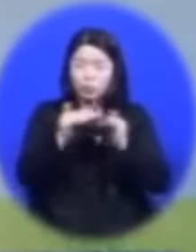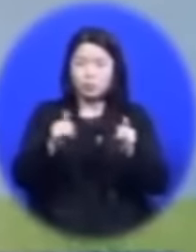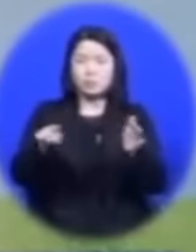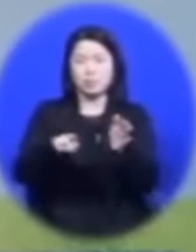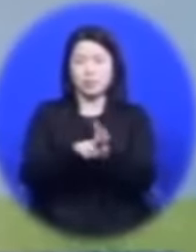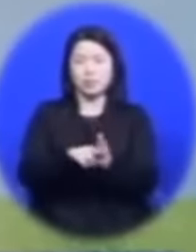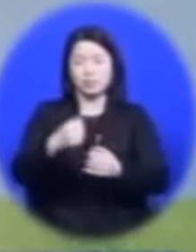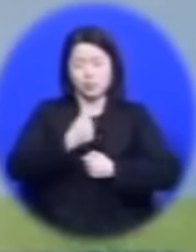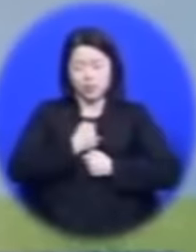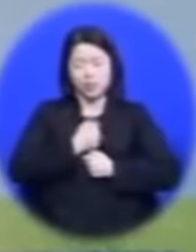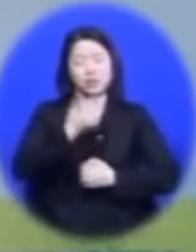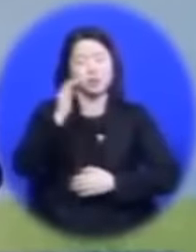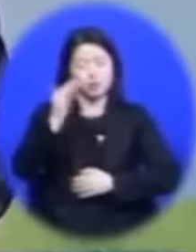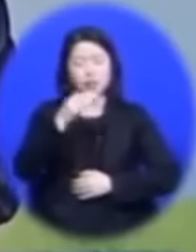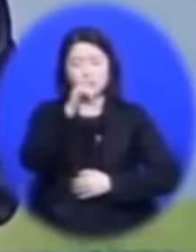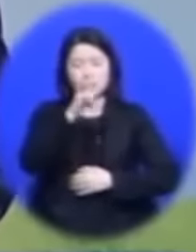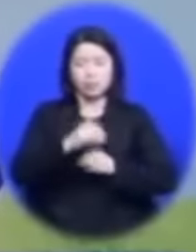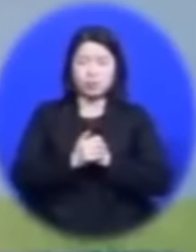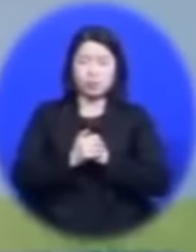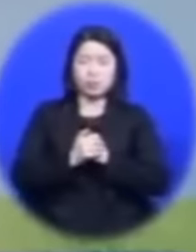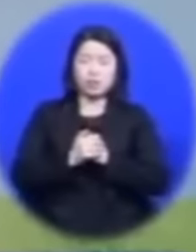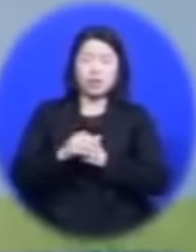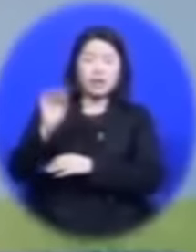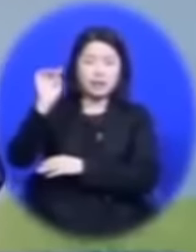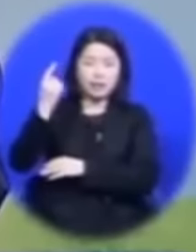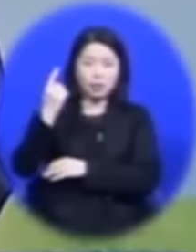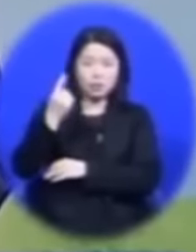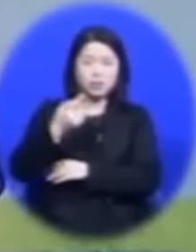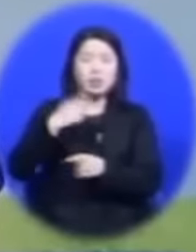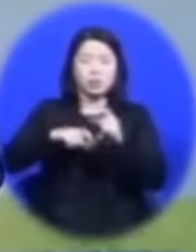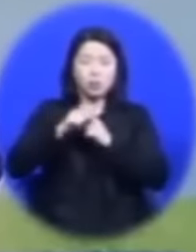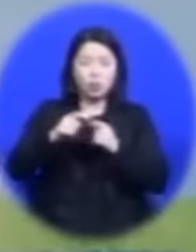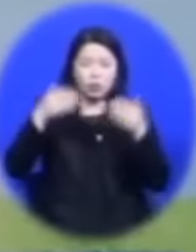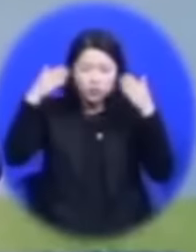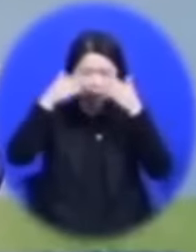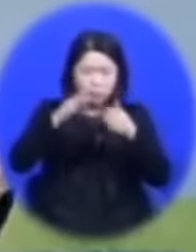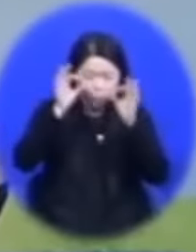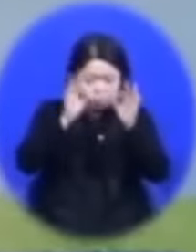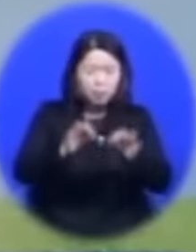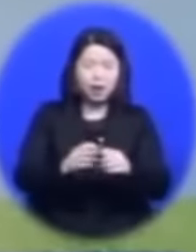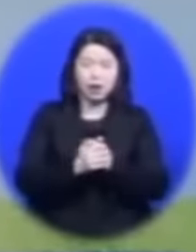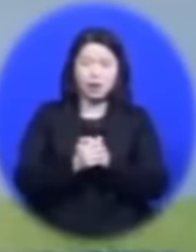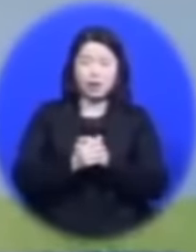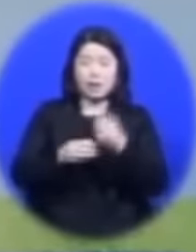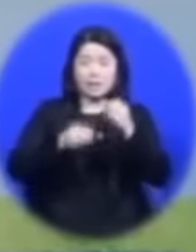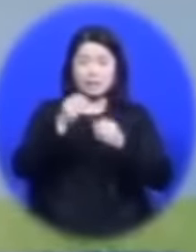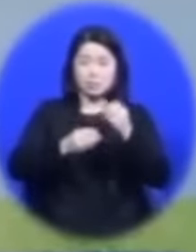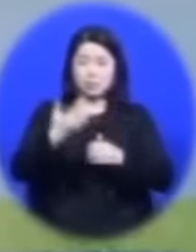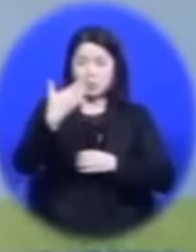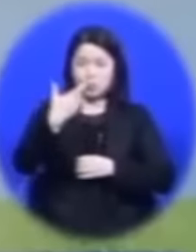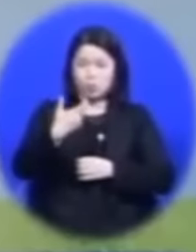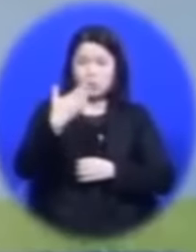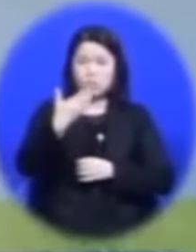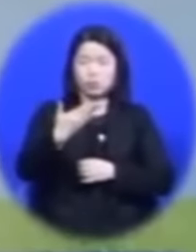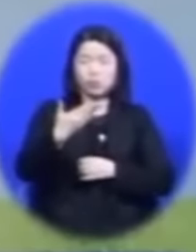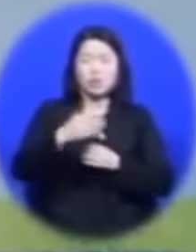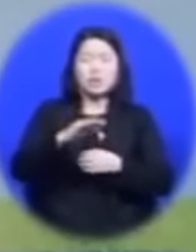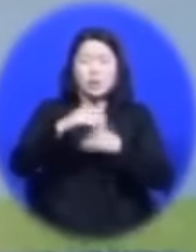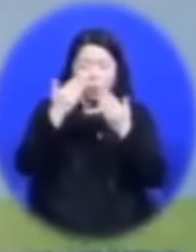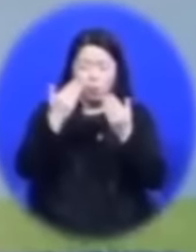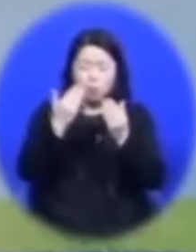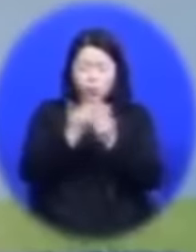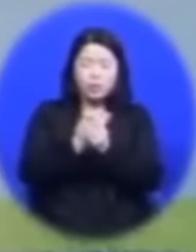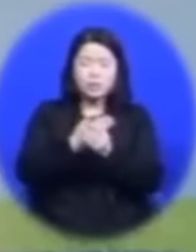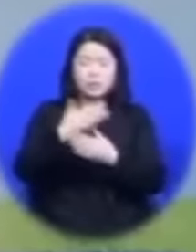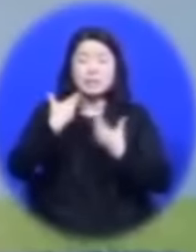있습니다. 다윗을 한번 주목해 보십시오. 시편 69편은 절대 절망의